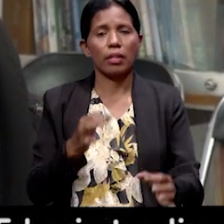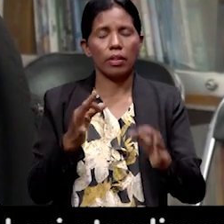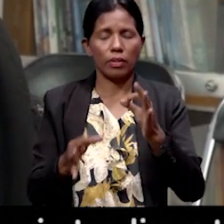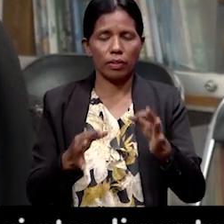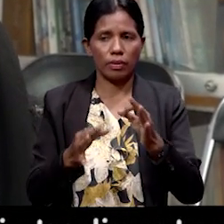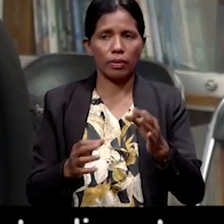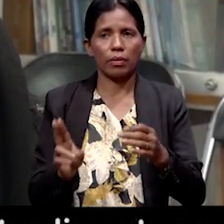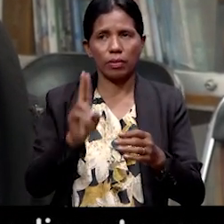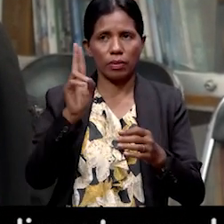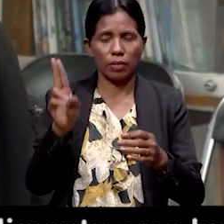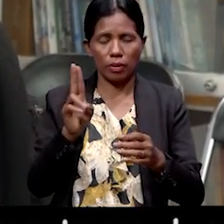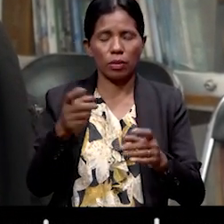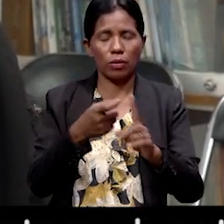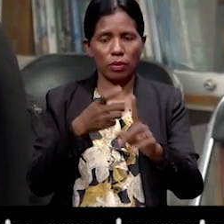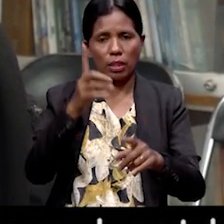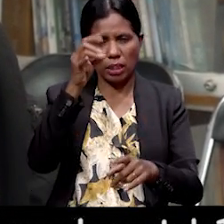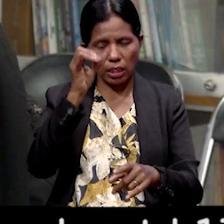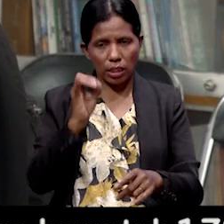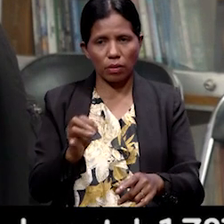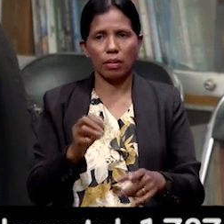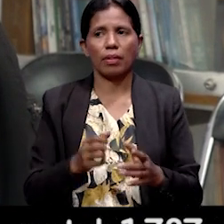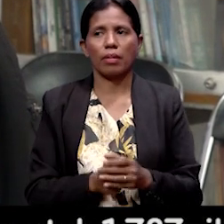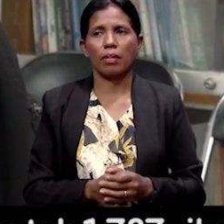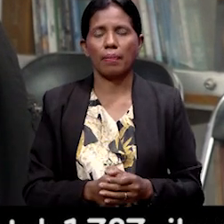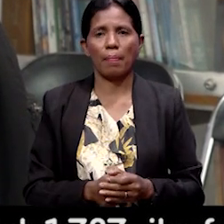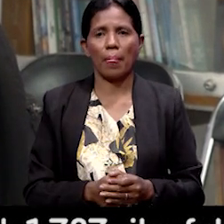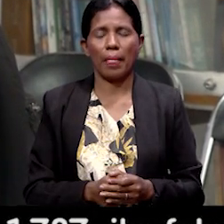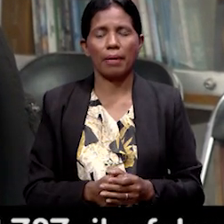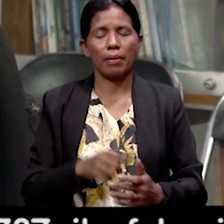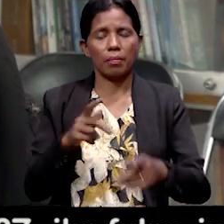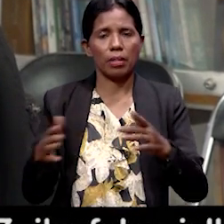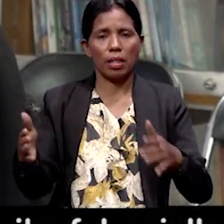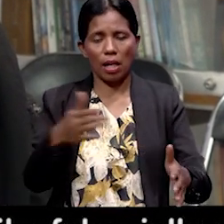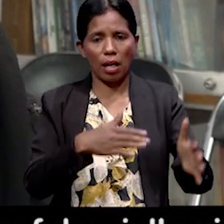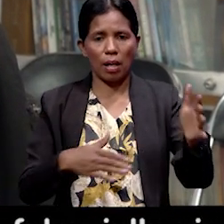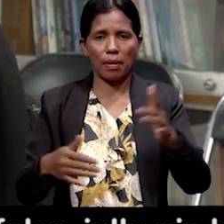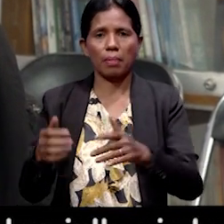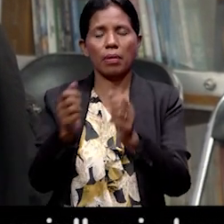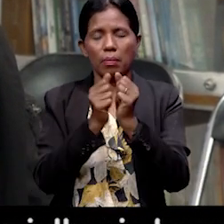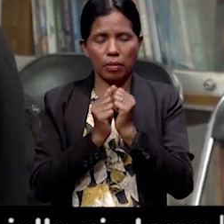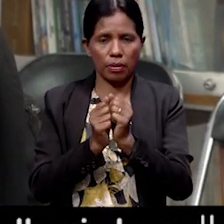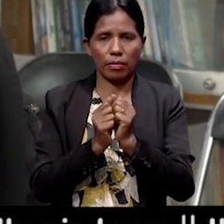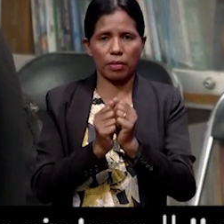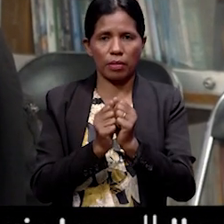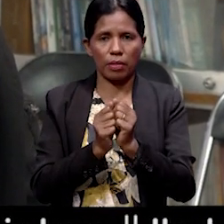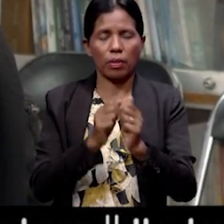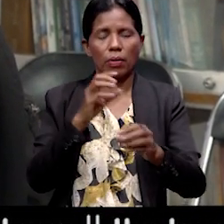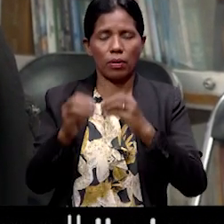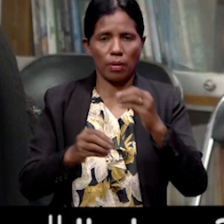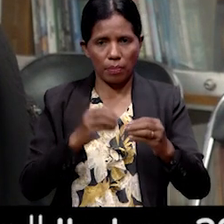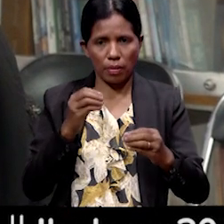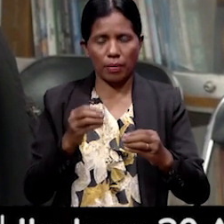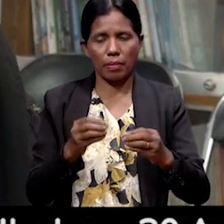mandado detensão no tribunal, investigador sira sei ha libur halo análise ba provas hotu na bema